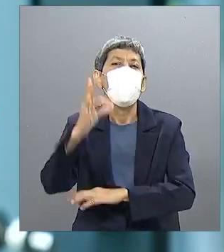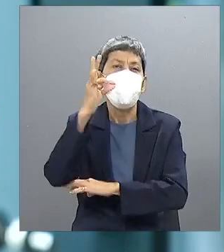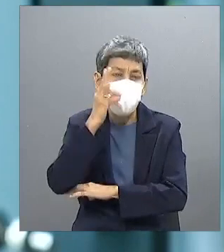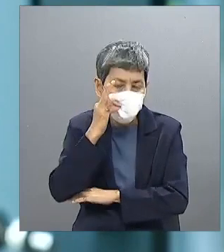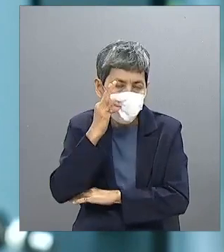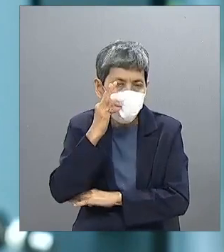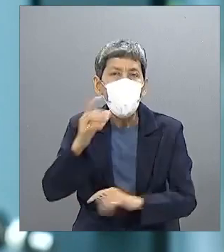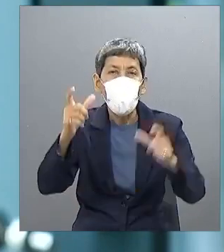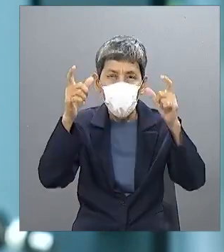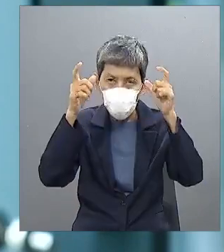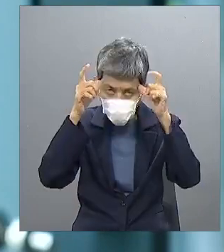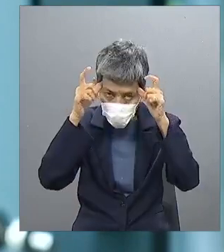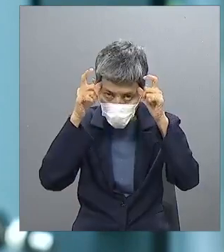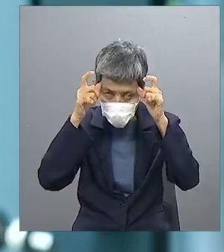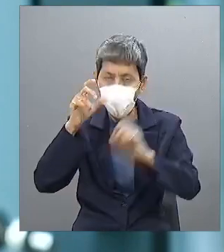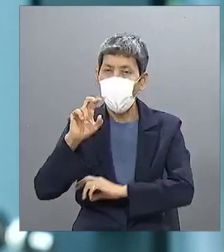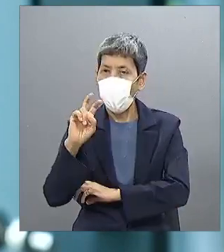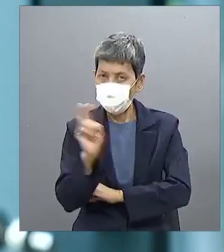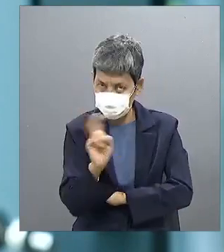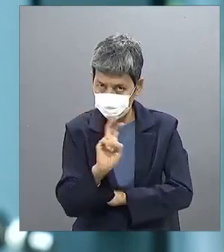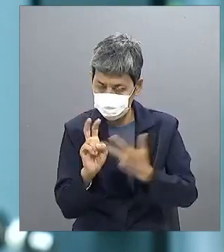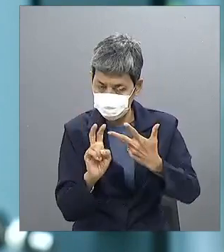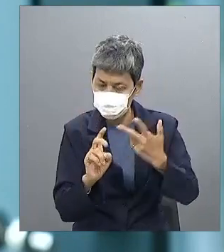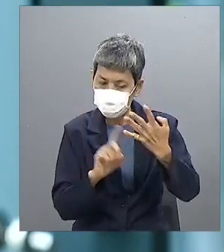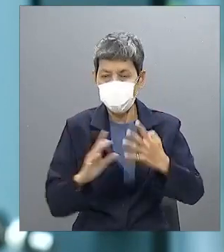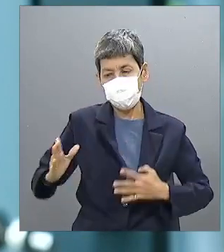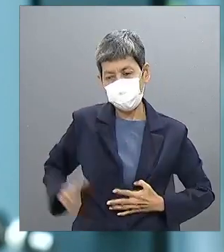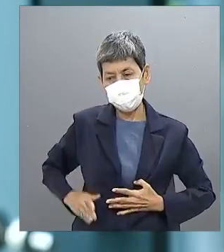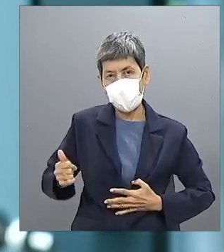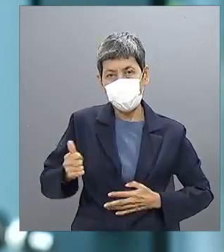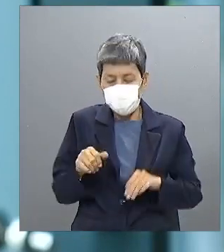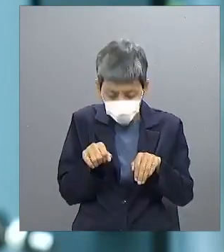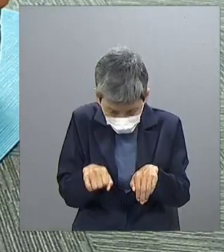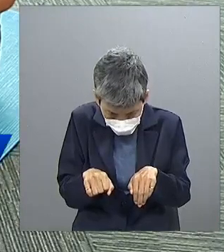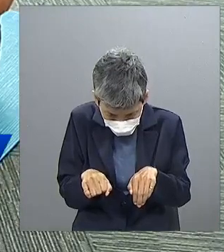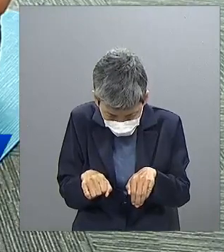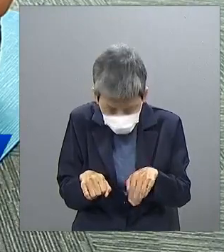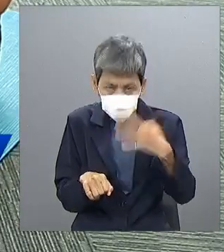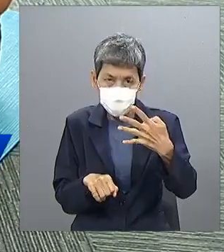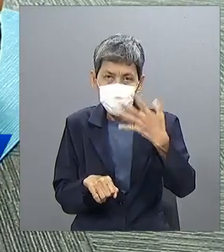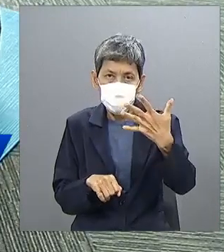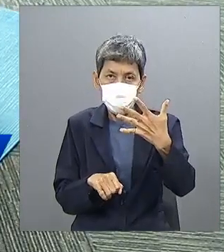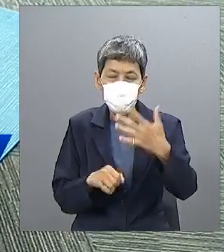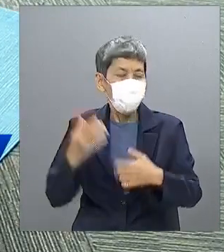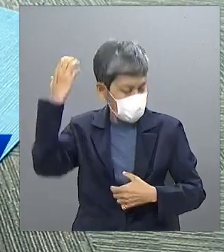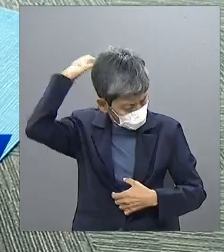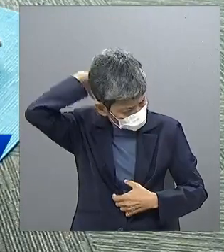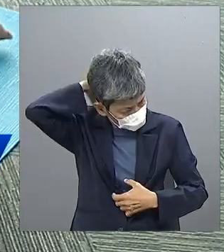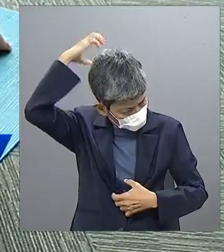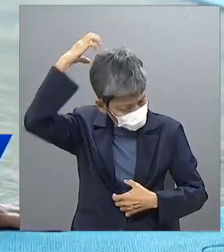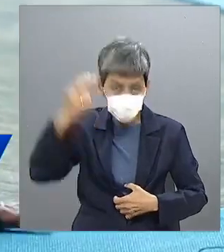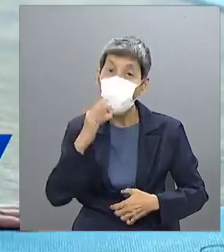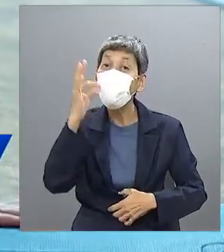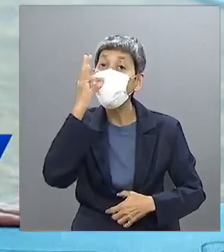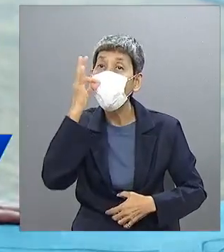ถ้างูแล้วก็ถ้าสุนัขก้มแล้วก็ถ้าโหดขาดเดี๋ยวเราจะเริ่มจากท่าแมวขาตั้ง